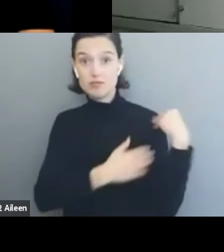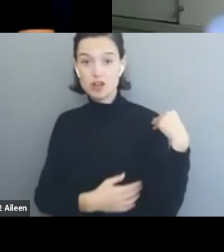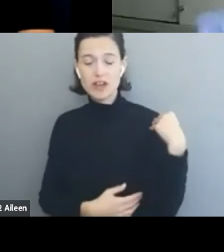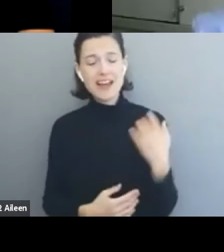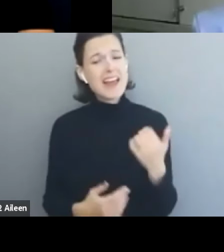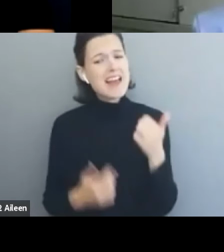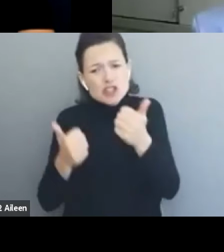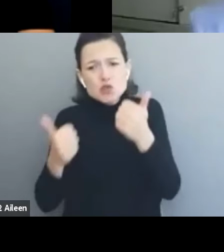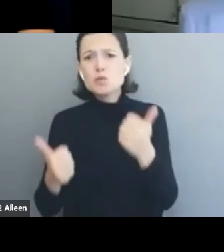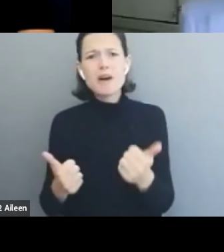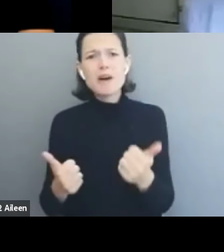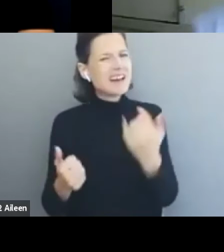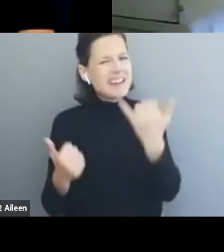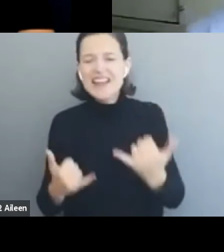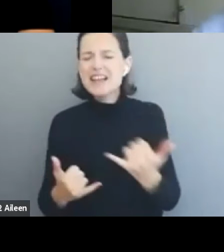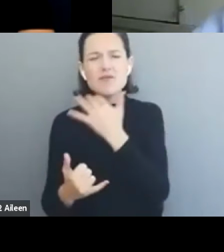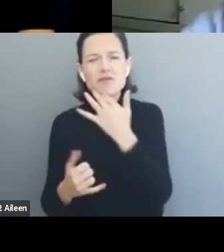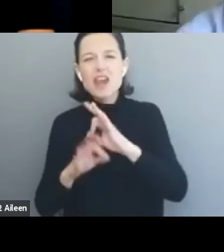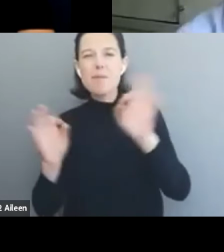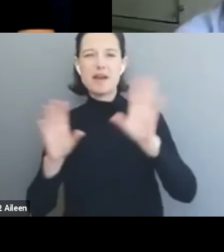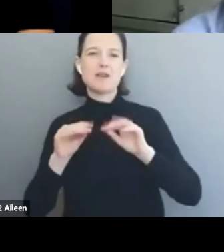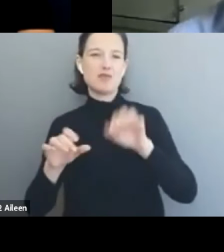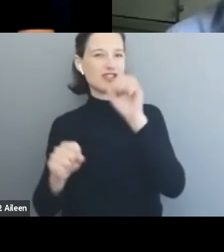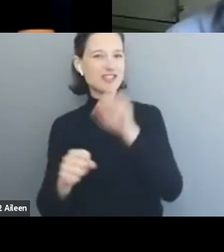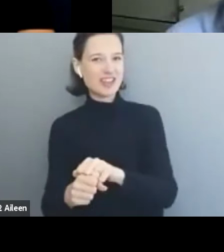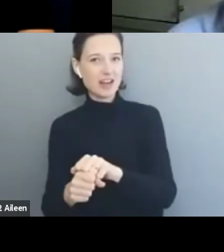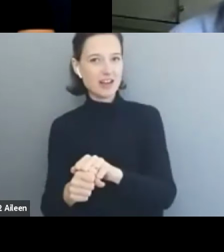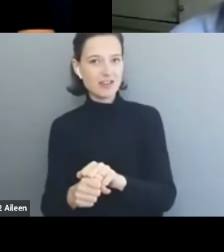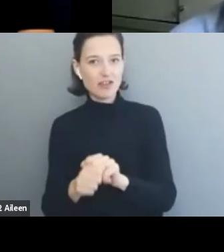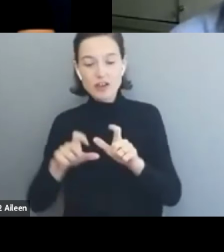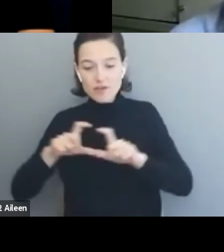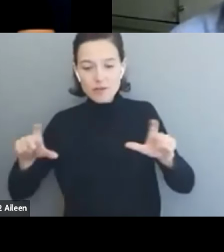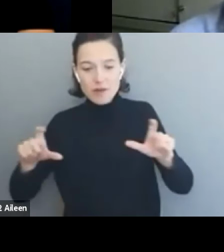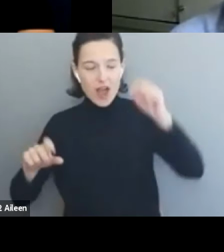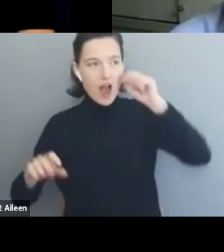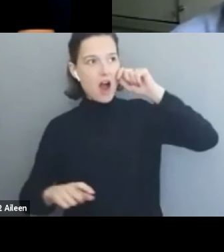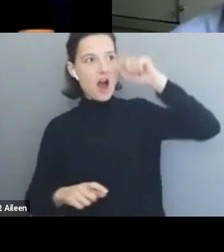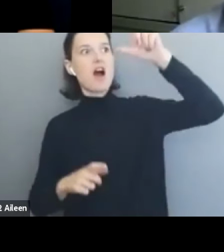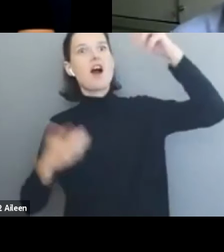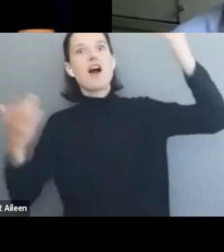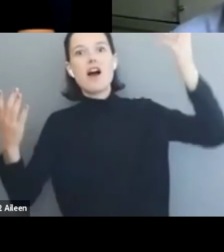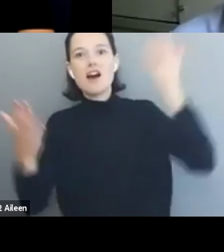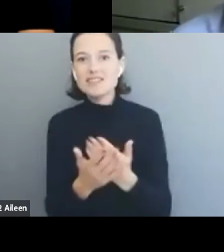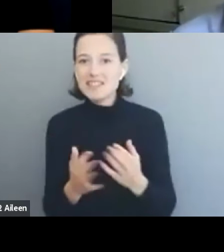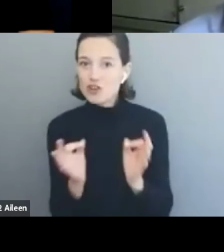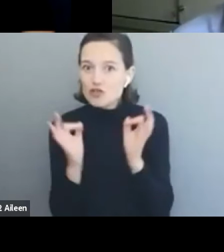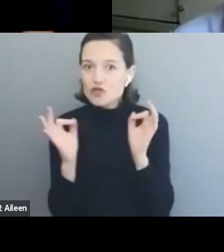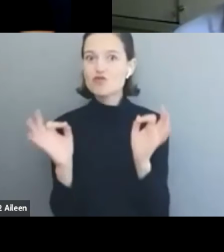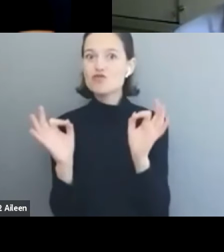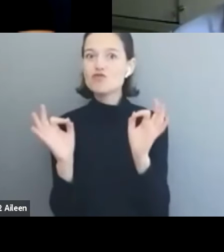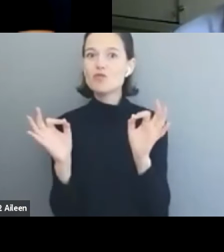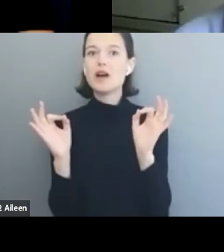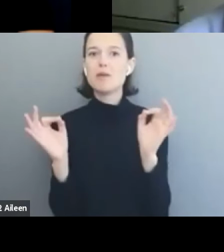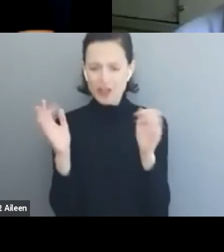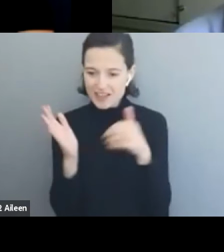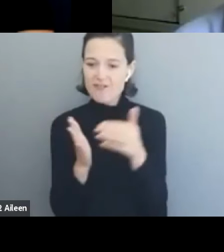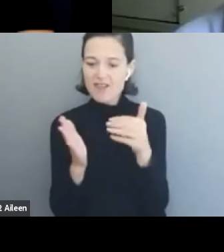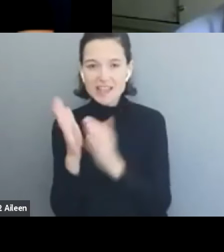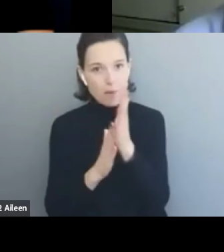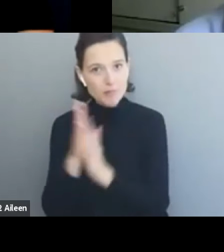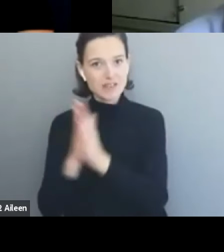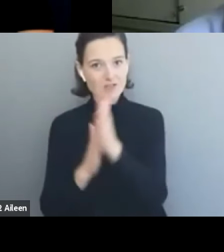persönlicher Ebene einfach bei der Person, die sich umgesetzt hat, ein Licht aufgegangen. Und sie haben gesagt, wunderbar, wir machen noch viel mehr dazu. Und